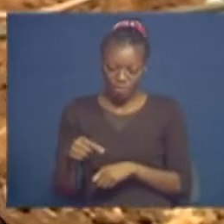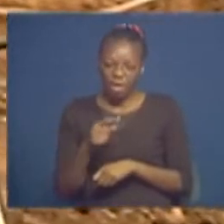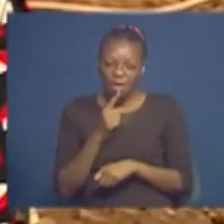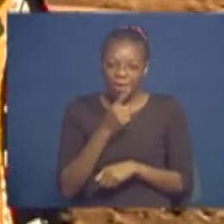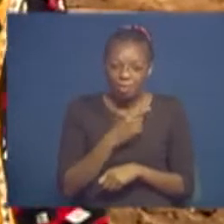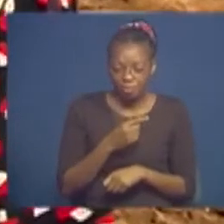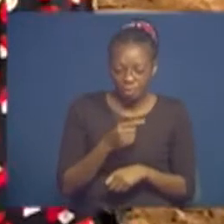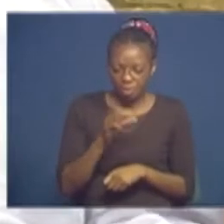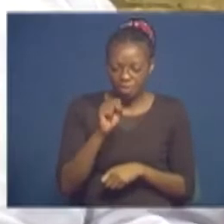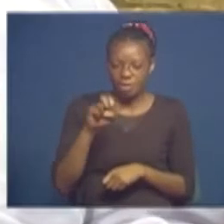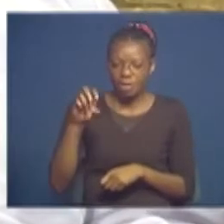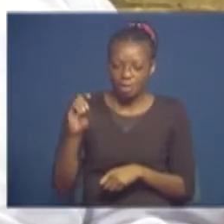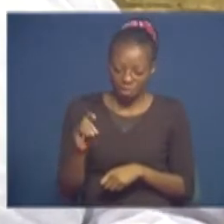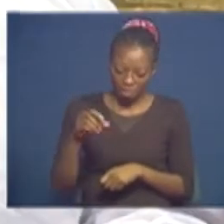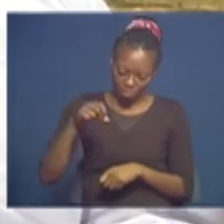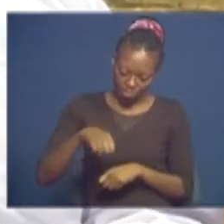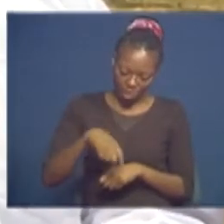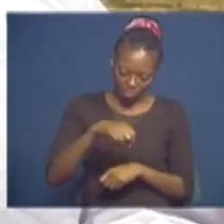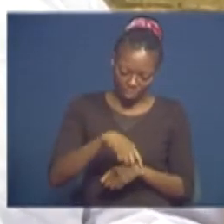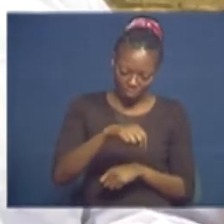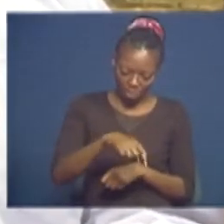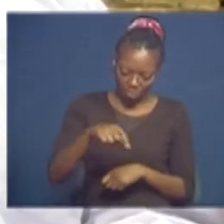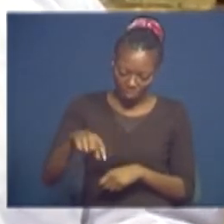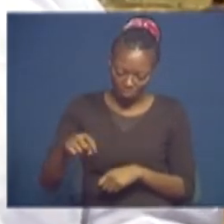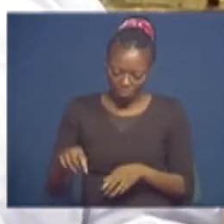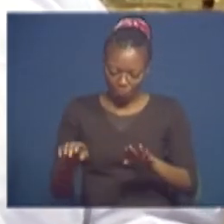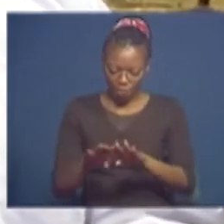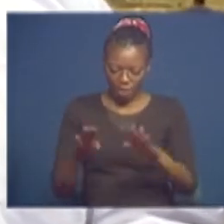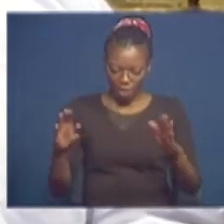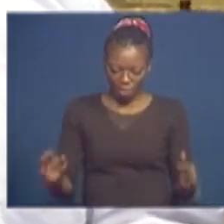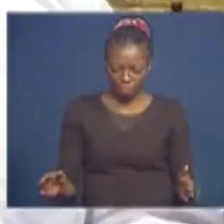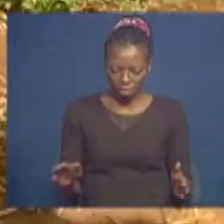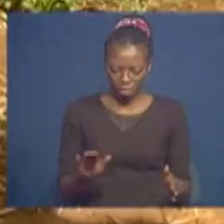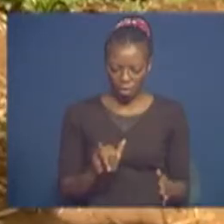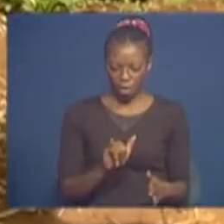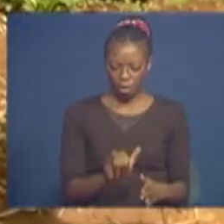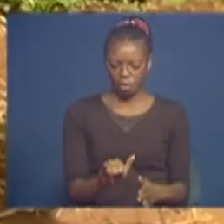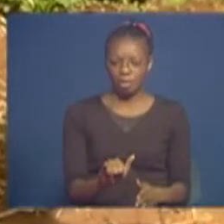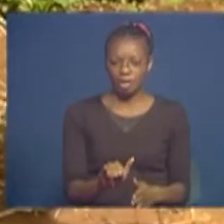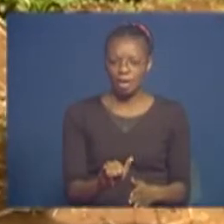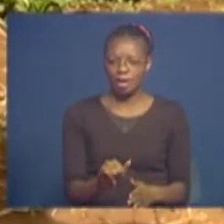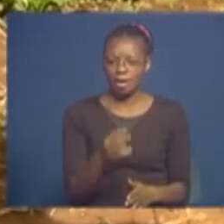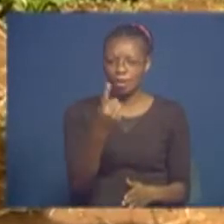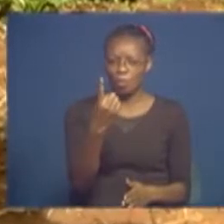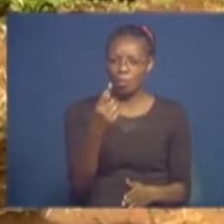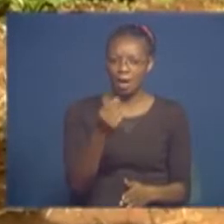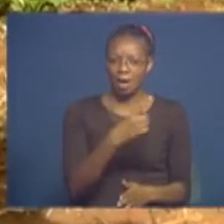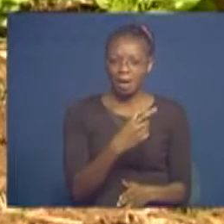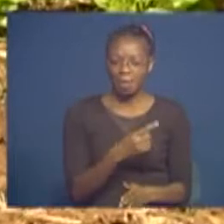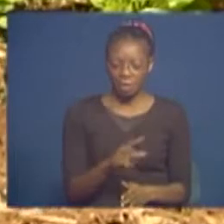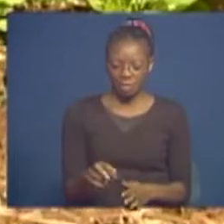tunapanda mbegu na mbolea. Nurseries sana sana zinachukua 1 month, mwezi mmoja,